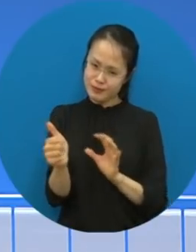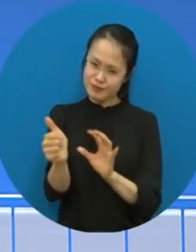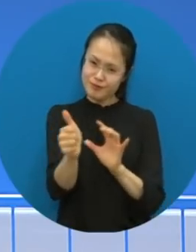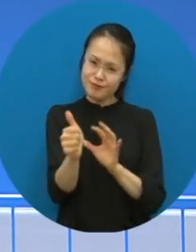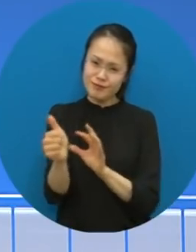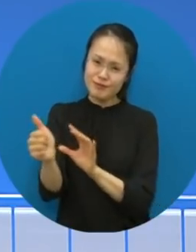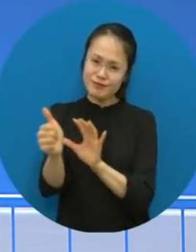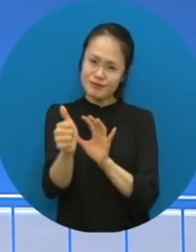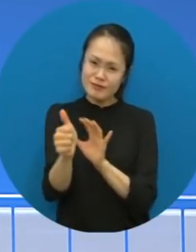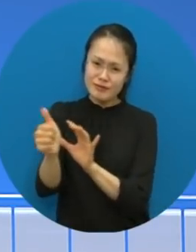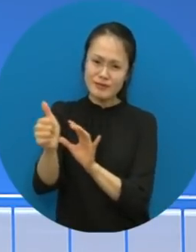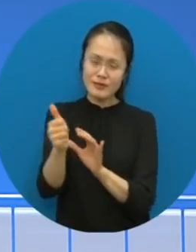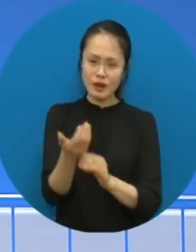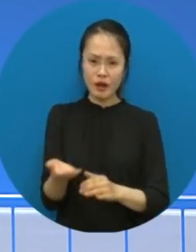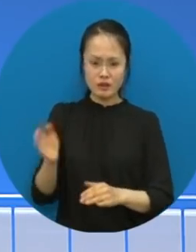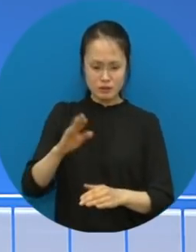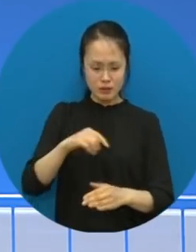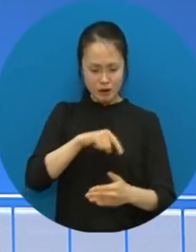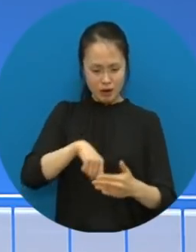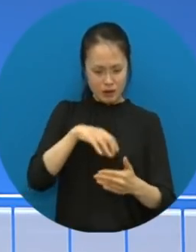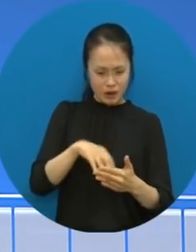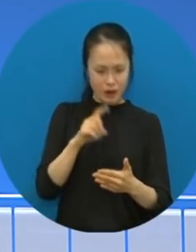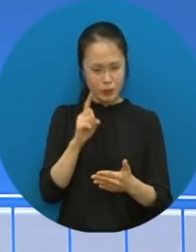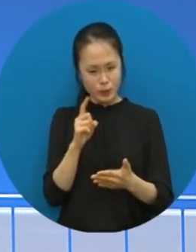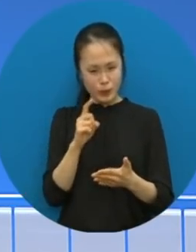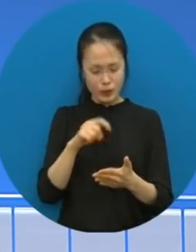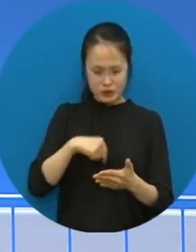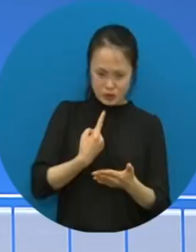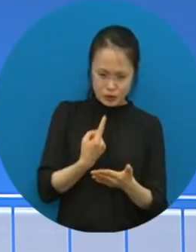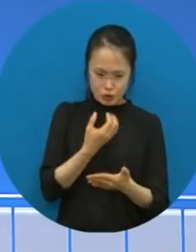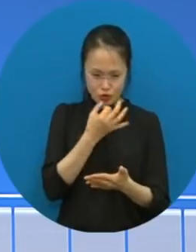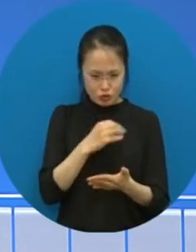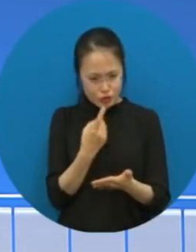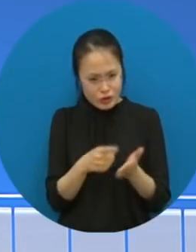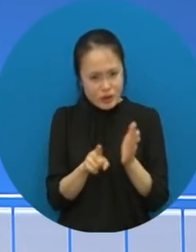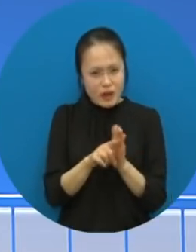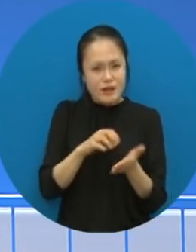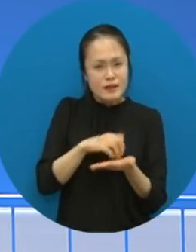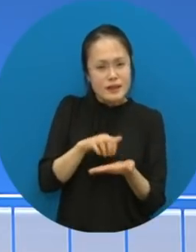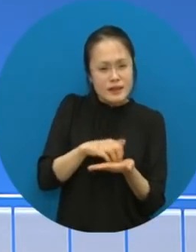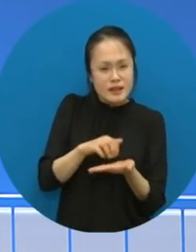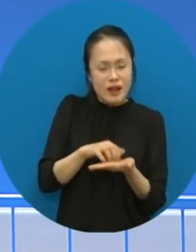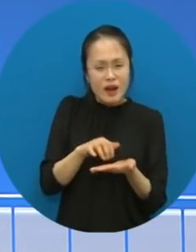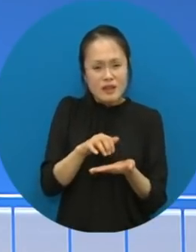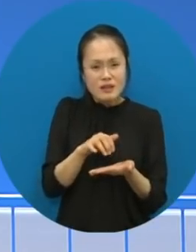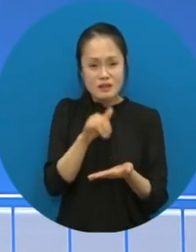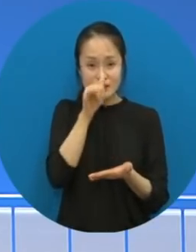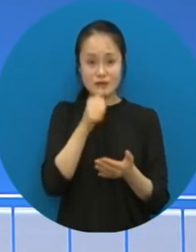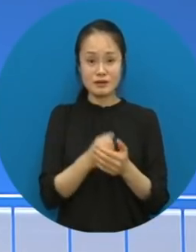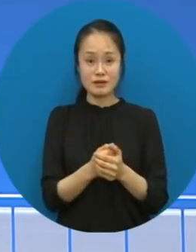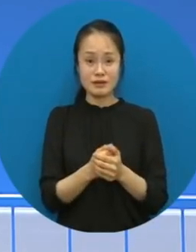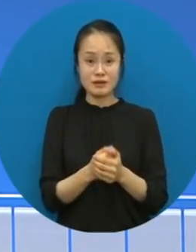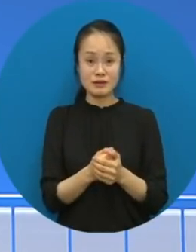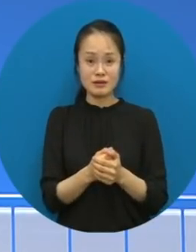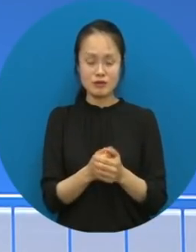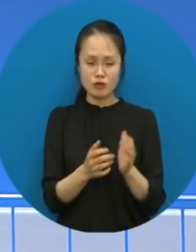계산을 멈출 수가 없었습니다. 주님은 따르는데 막상 실제에는 약한